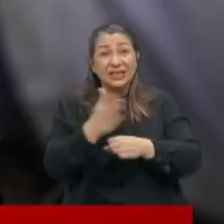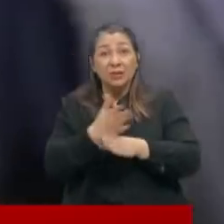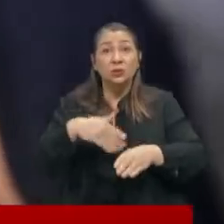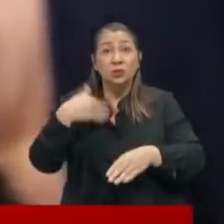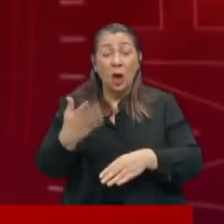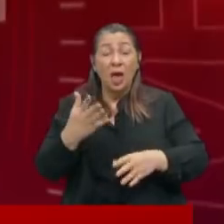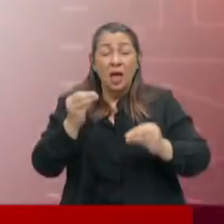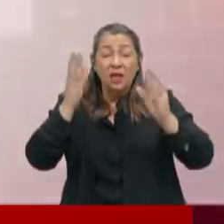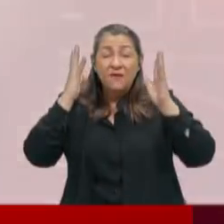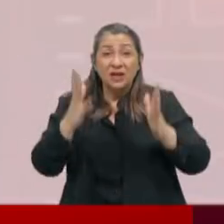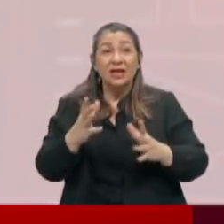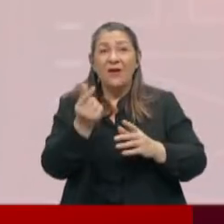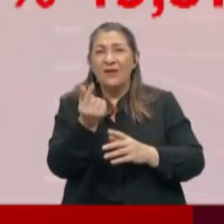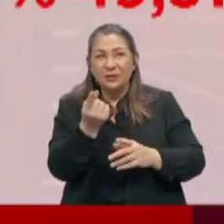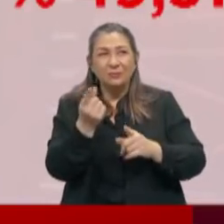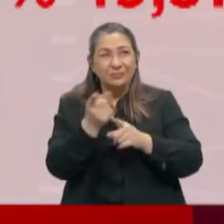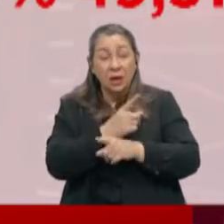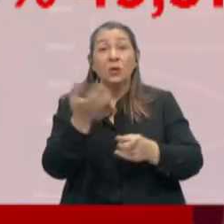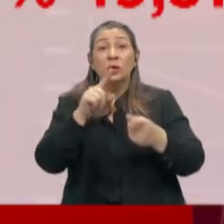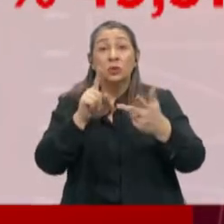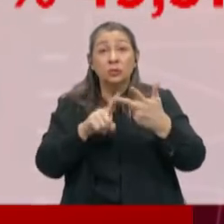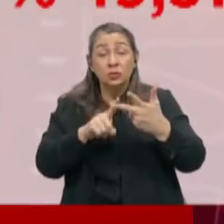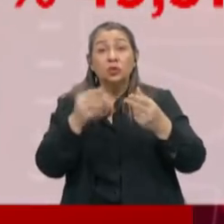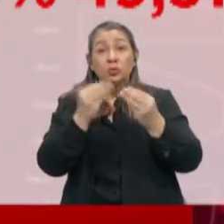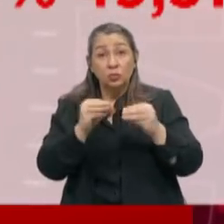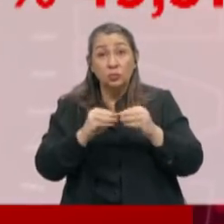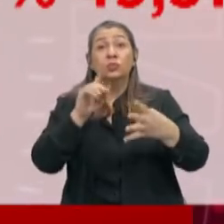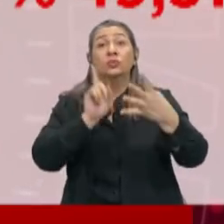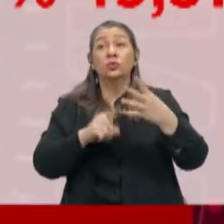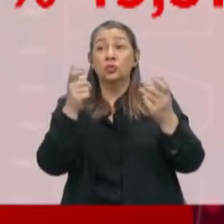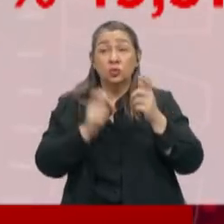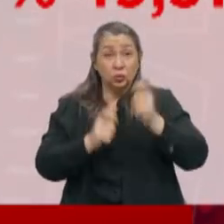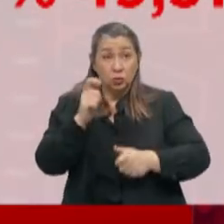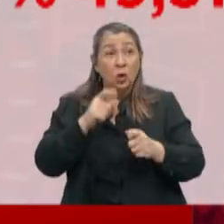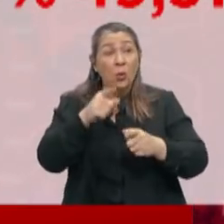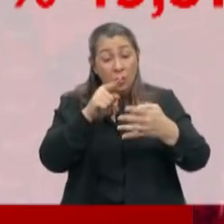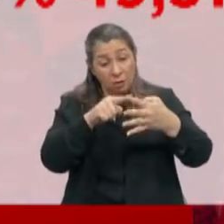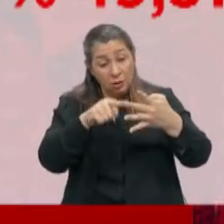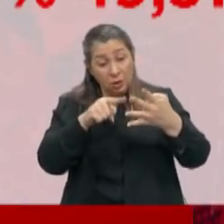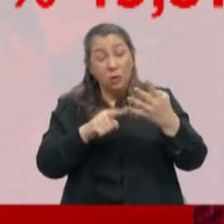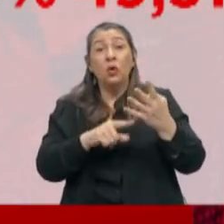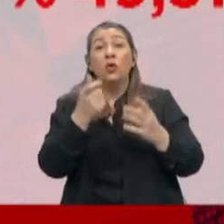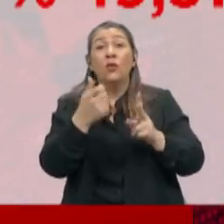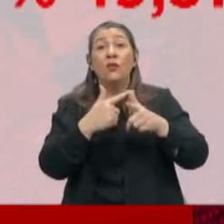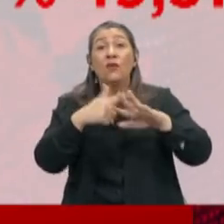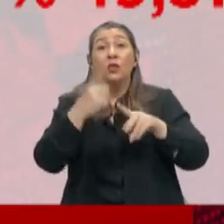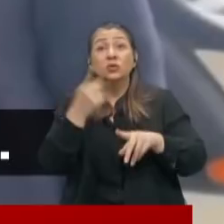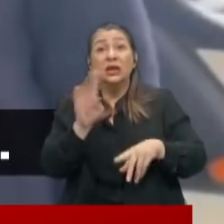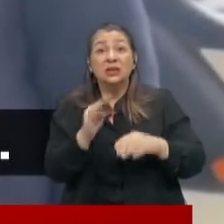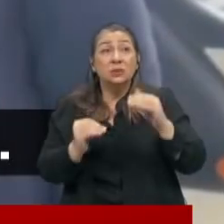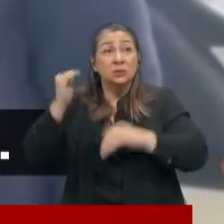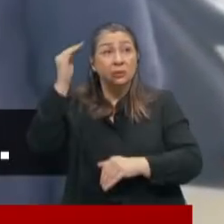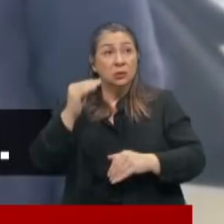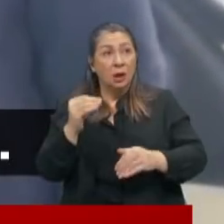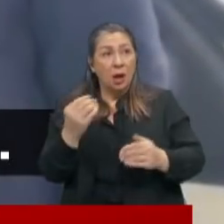en çok baklagiller, ardından da yumurta ve sütte gösterdi kendini. Bu ürünlerde yıllık üfe %40'a aştı.